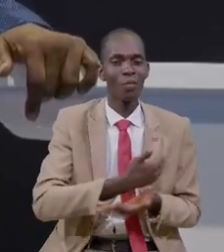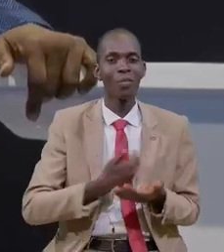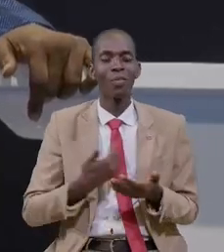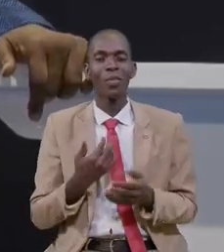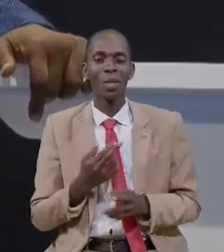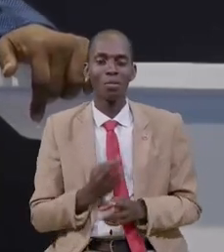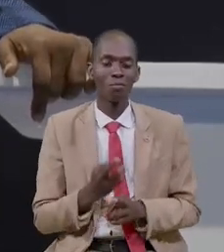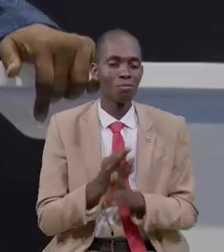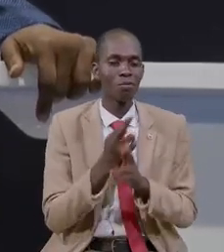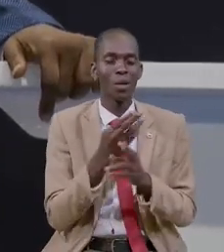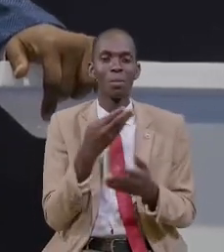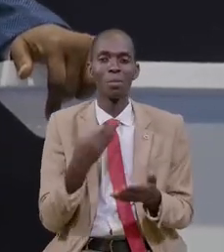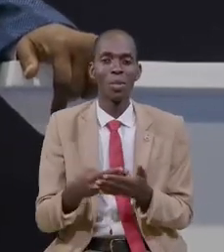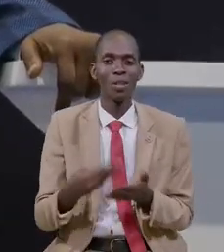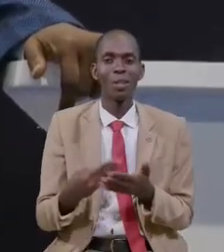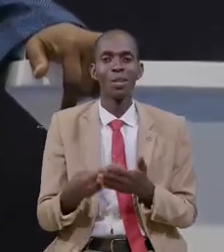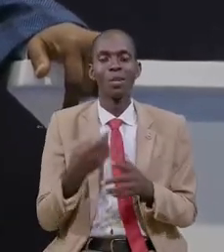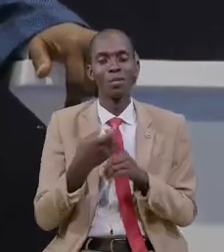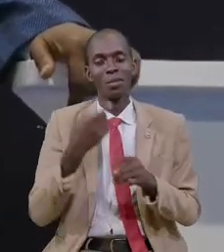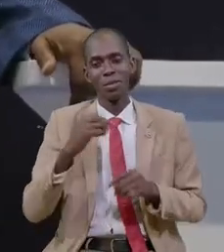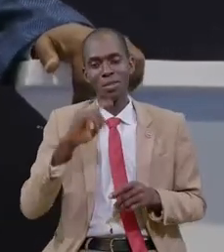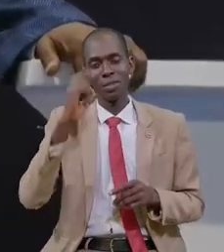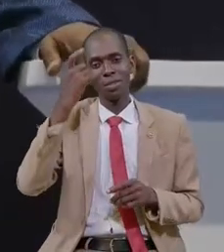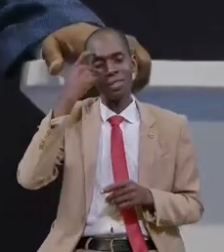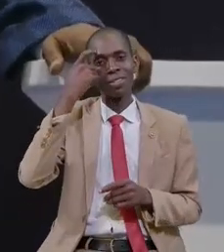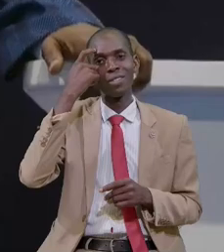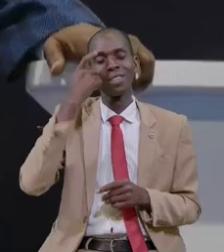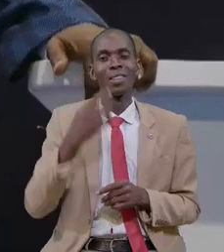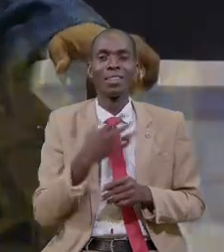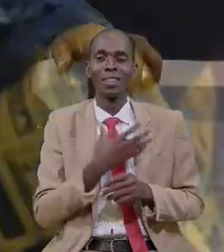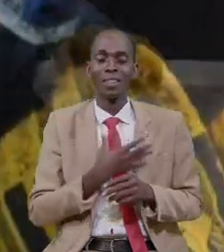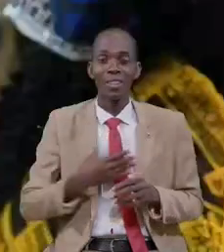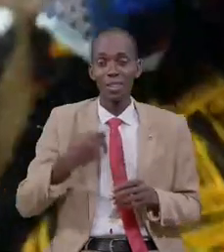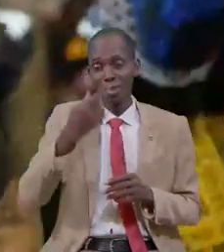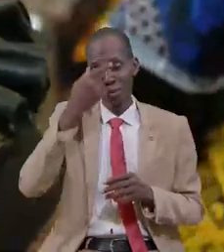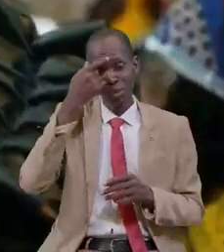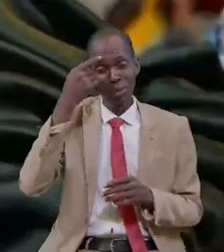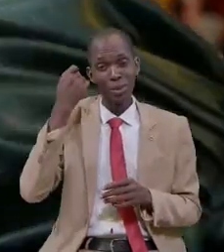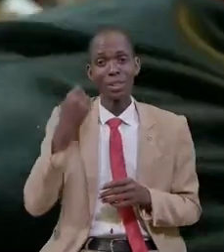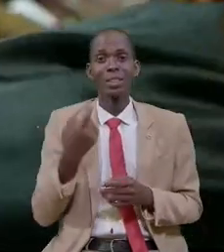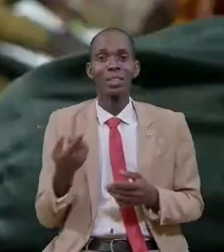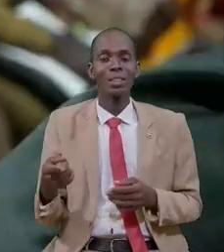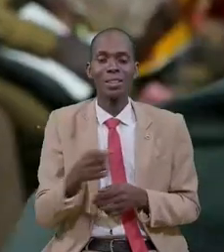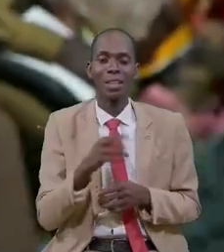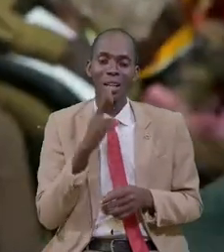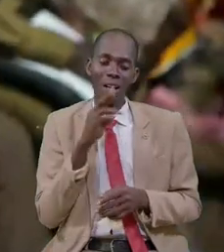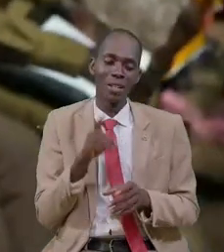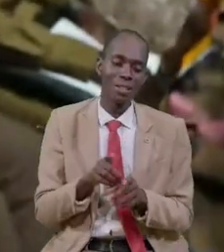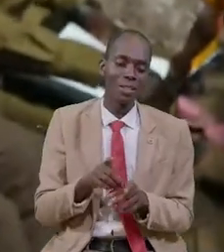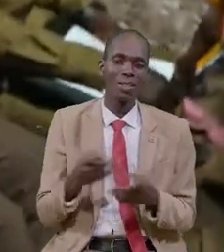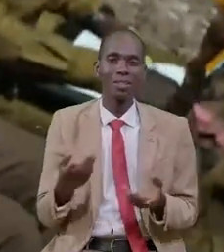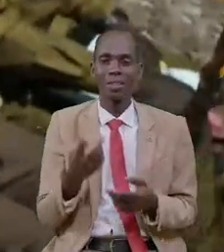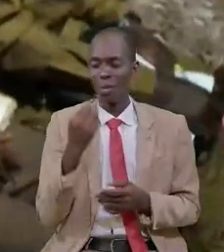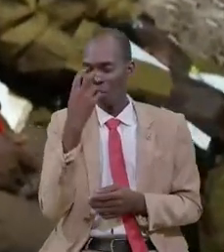Ils ont une somme qu'ils reçoivent régulièrement du gouvernement. Parce qu'ils sont handicapés.